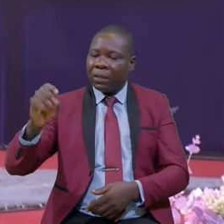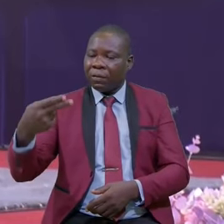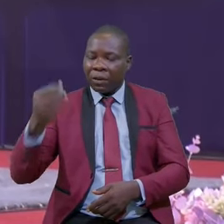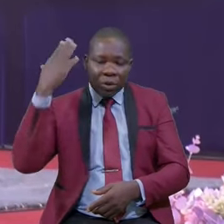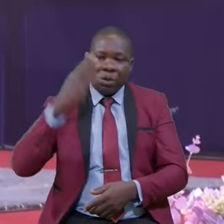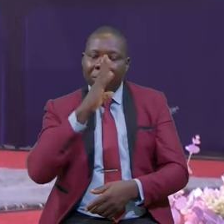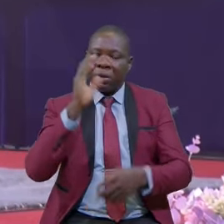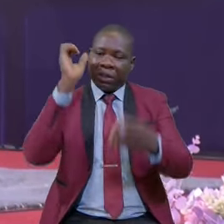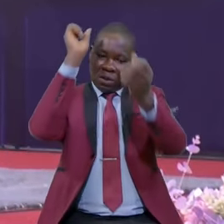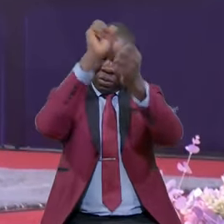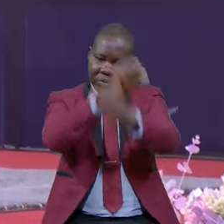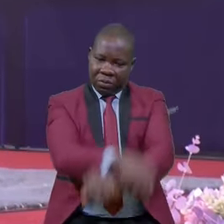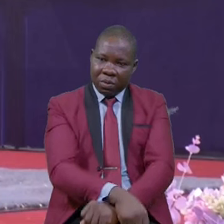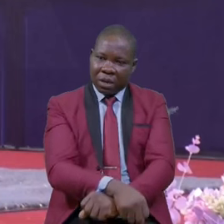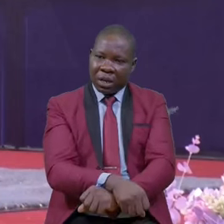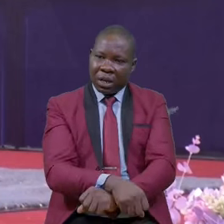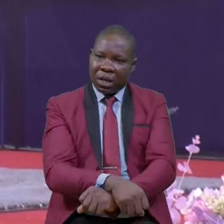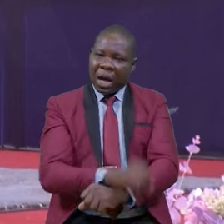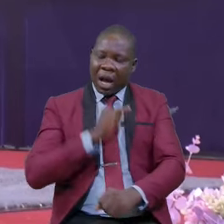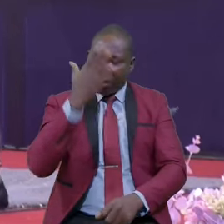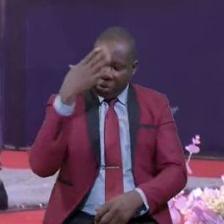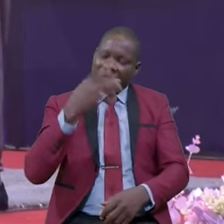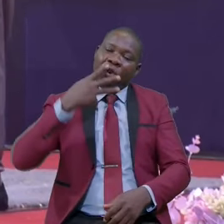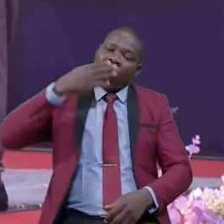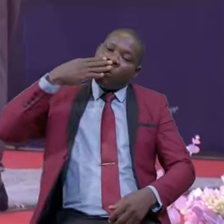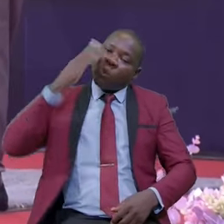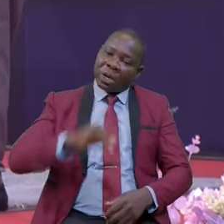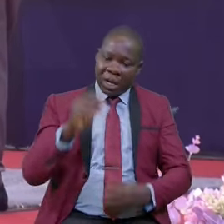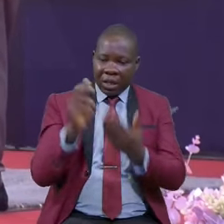à cette commission avant. Maintenant, je viens.